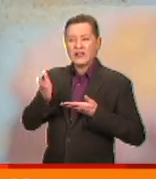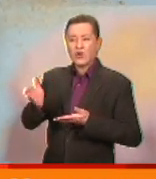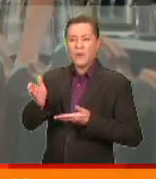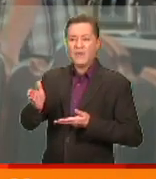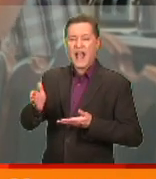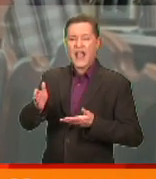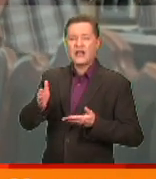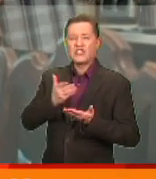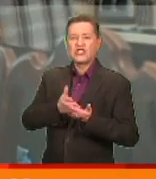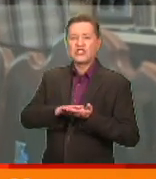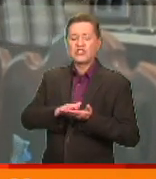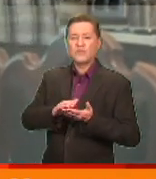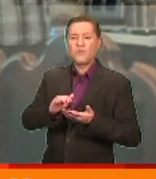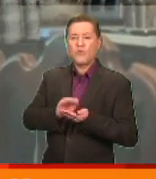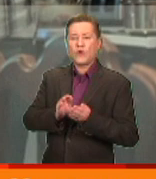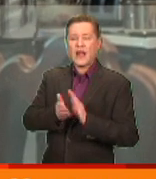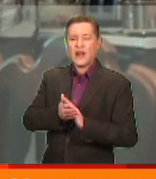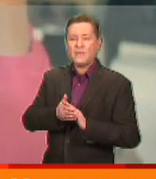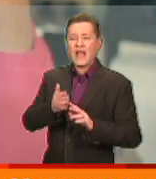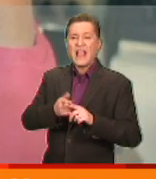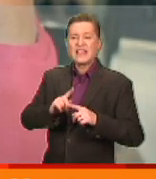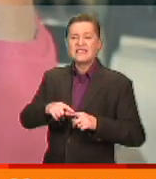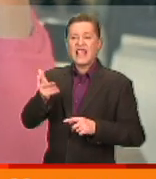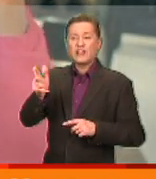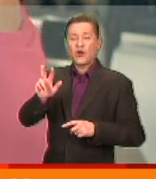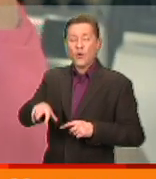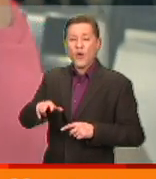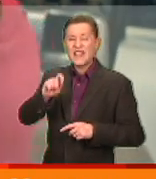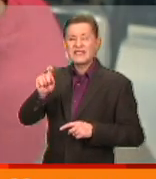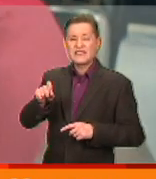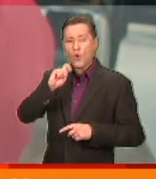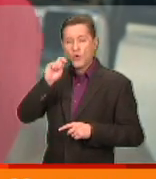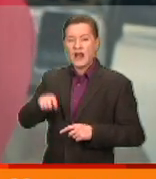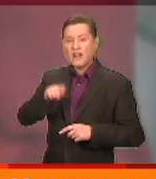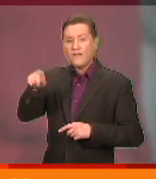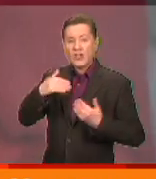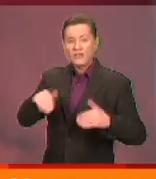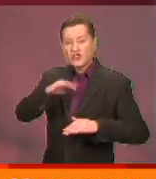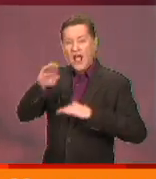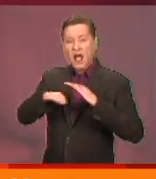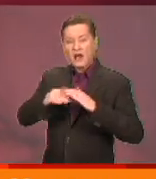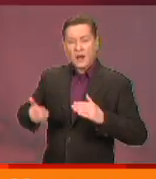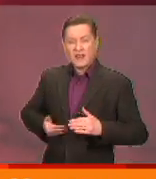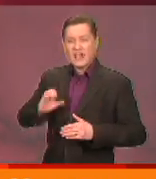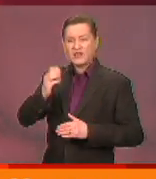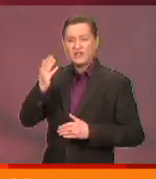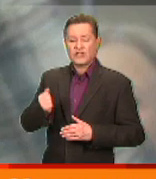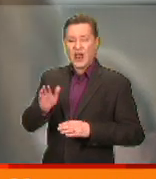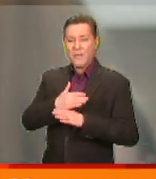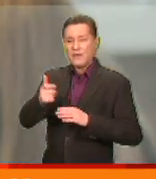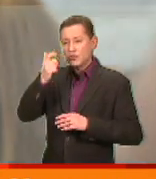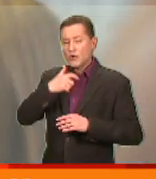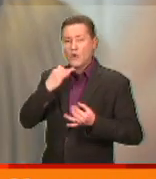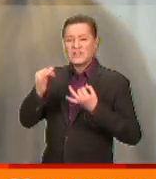із бургерами. Світлана, Оля та Олексій – ці троє з України. Хоча вони вже громадяни США і між собою спілкуються англійською,